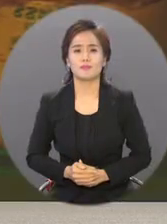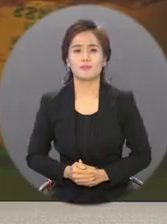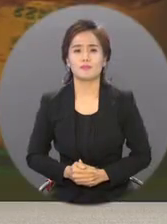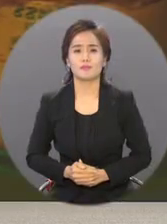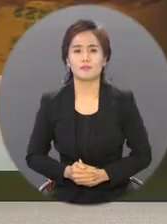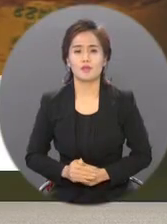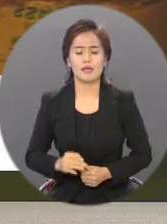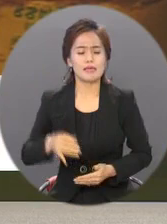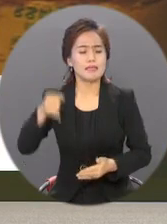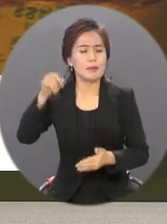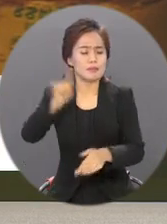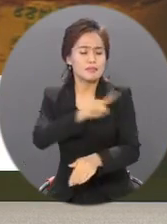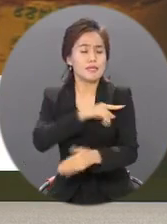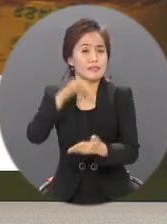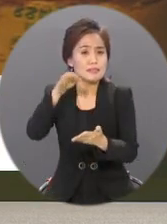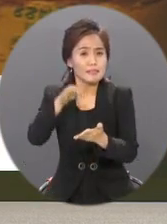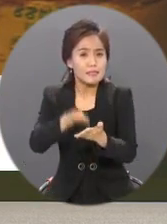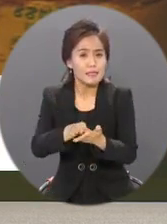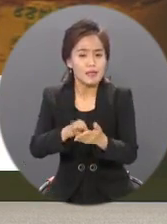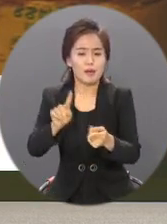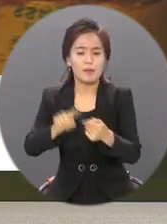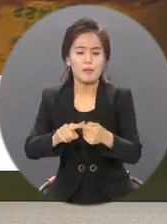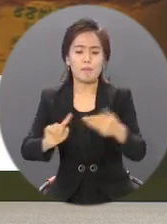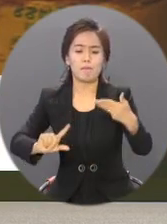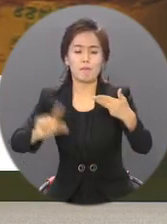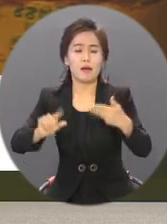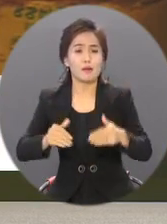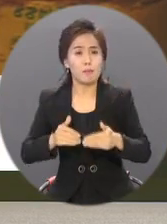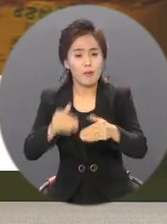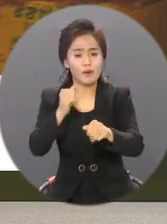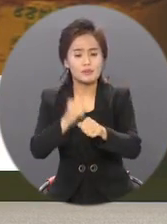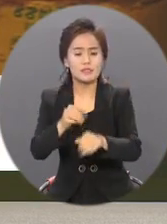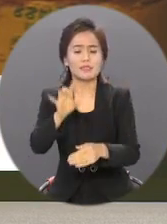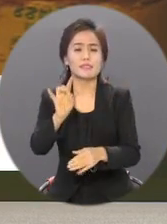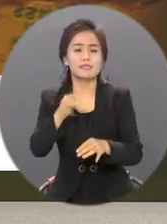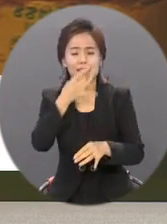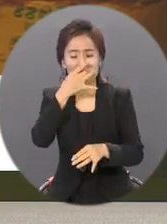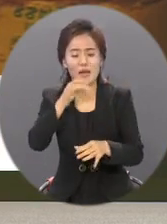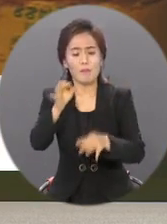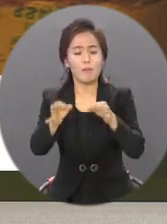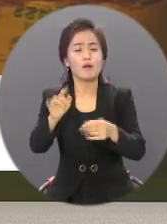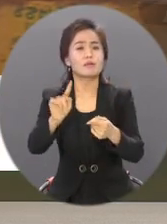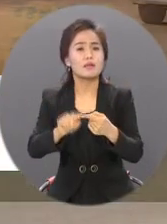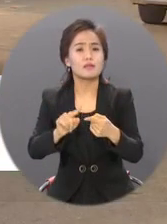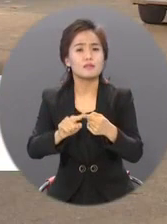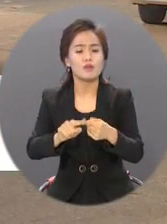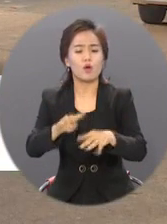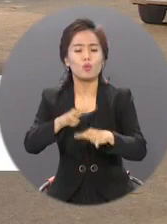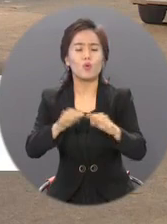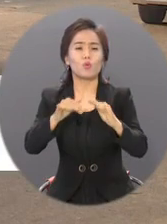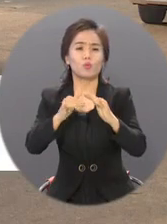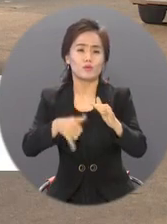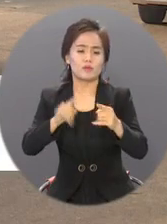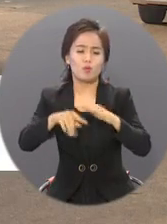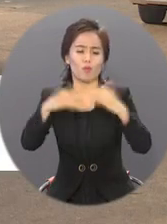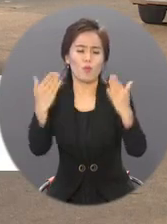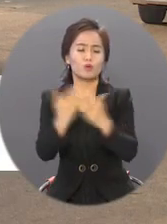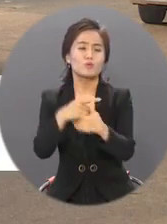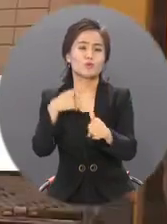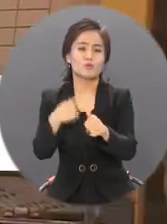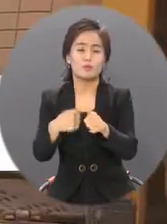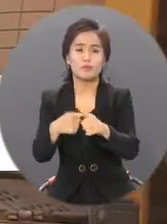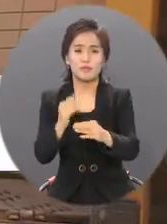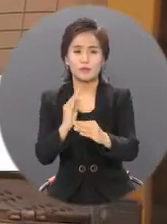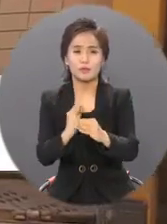최저 가격 낙찰 방식으로 지난 8일 이뤄진 쌀시장 경리를 넣고 농민들이 정부와 농협 을 비판하고